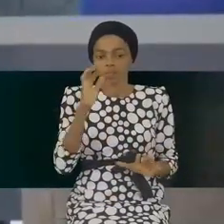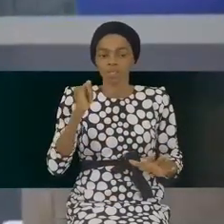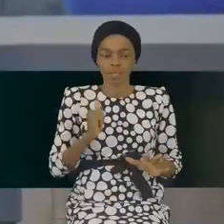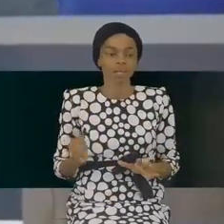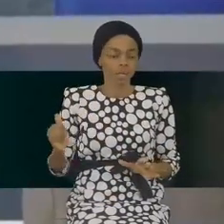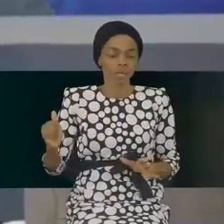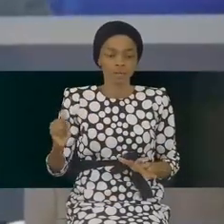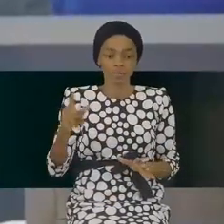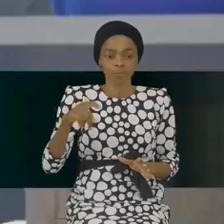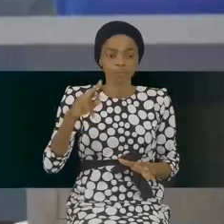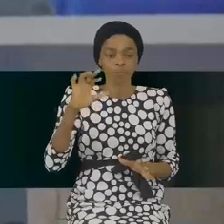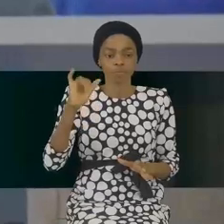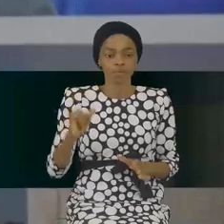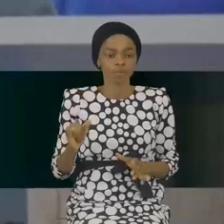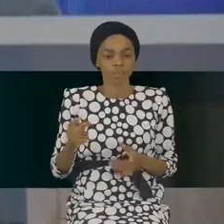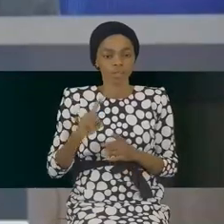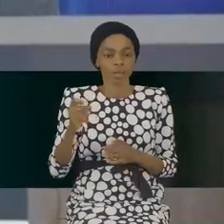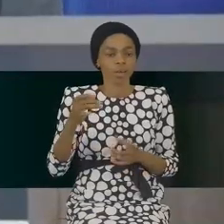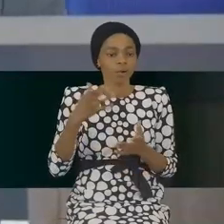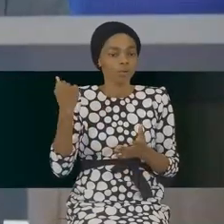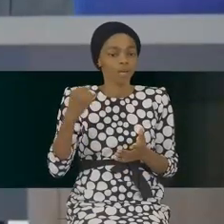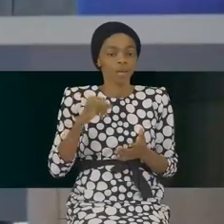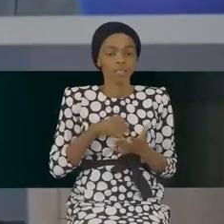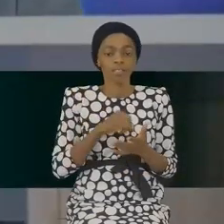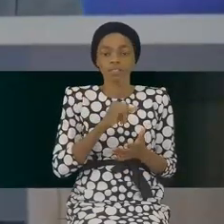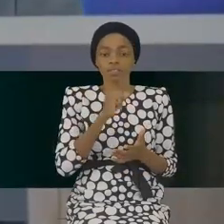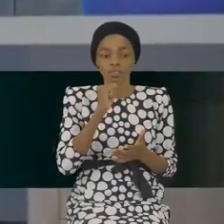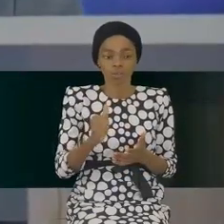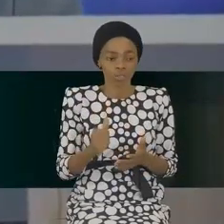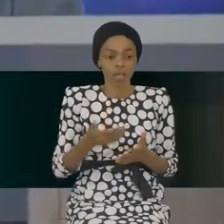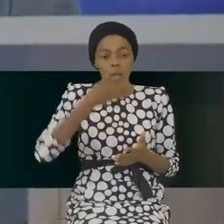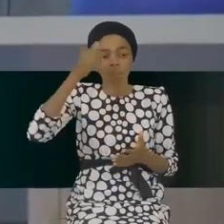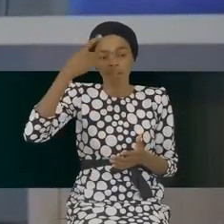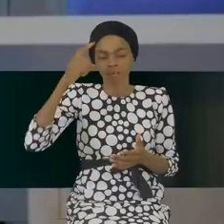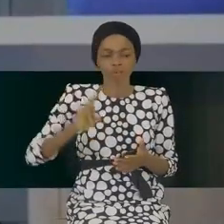vaut-il pas mieux pour nous retourner en Égypte?